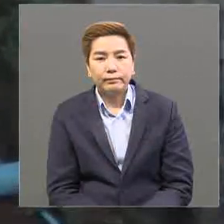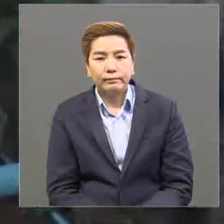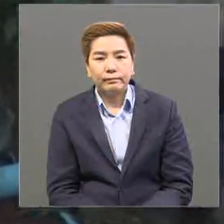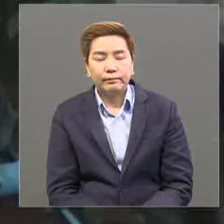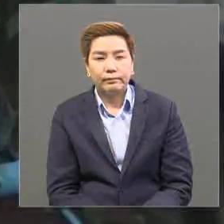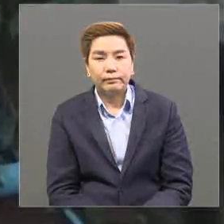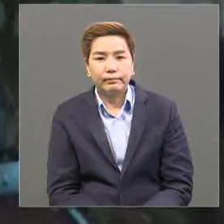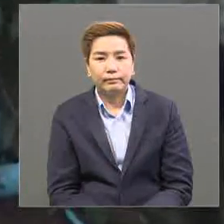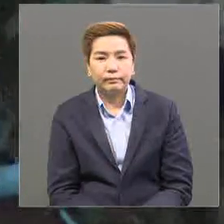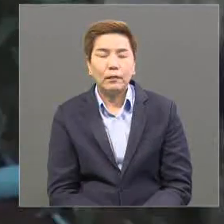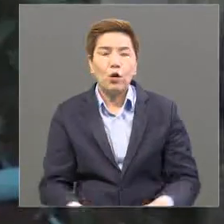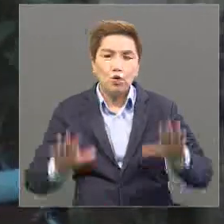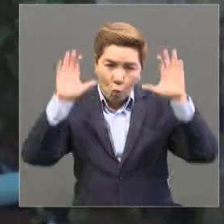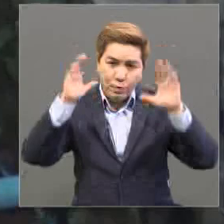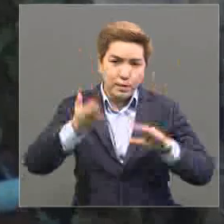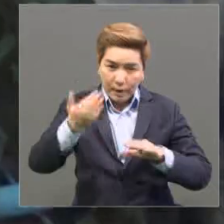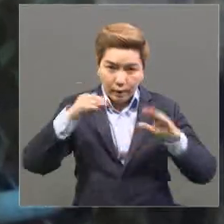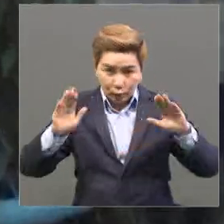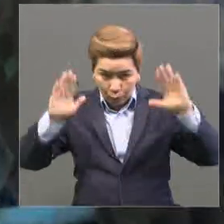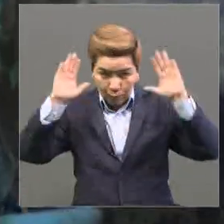โอเคเอาความยกมือออกมาครับ